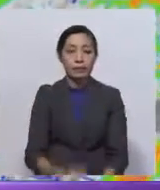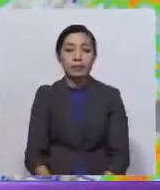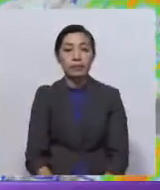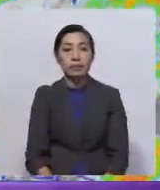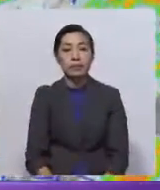ค่ะ